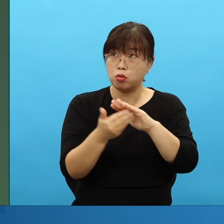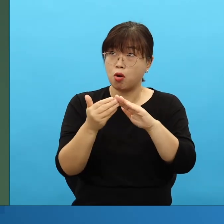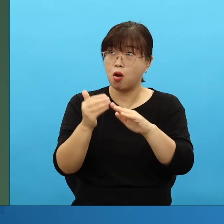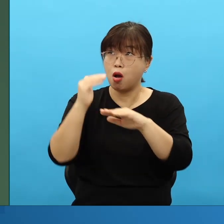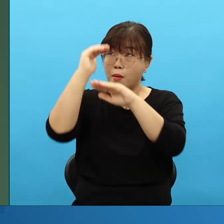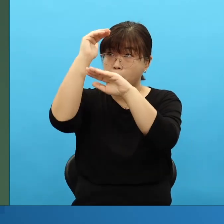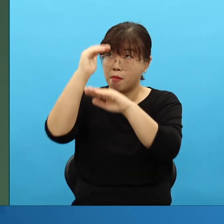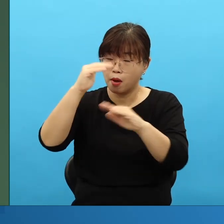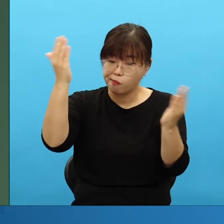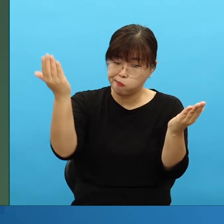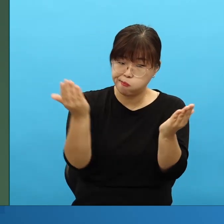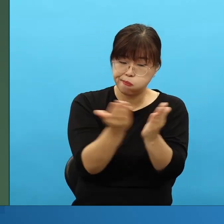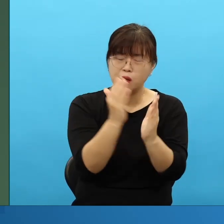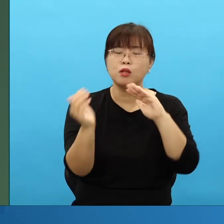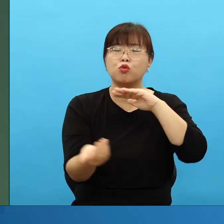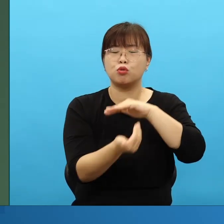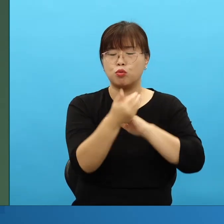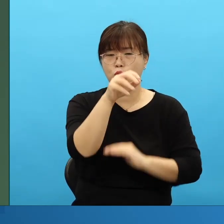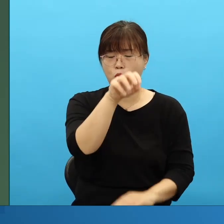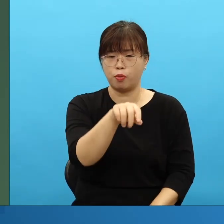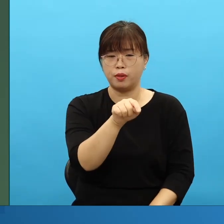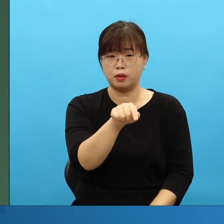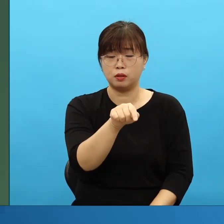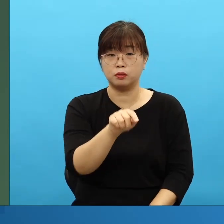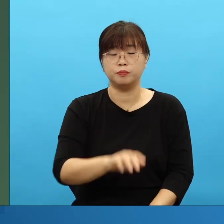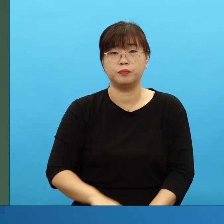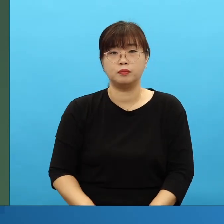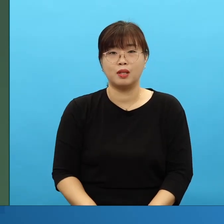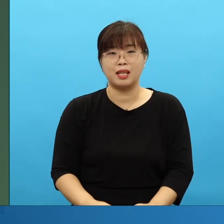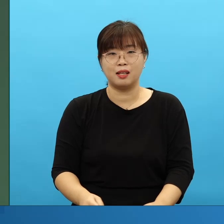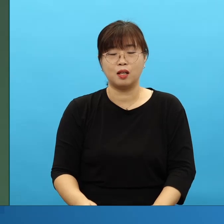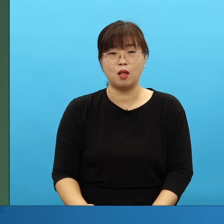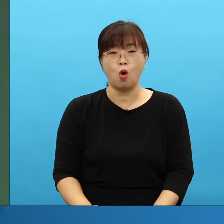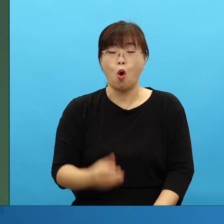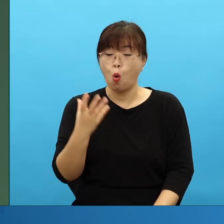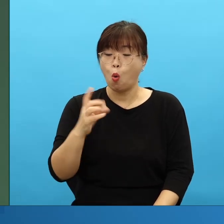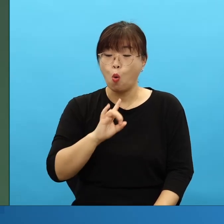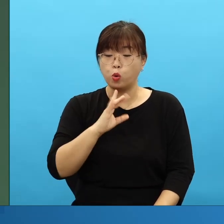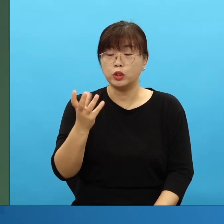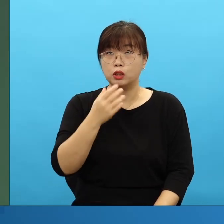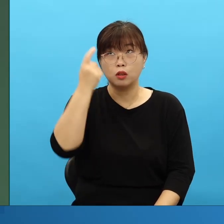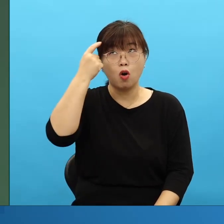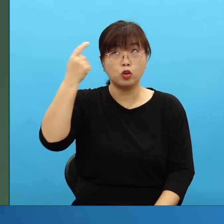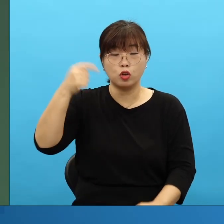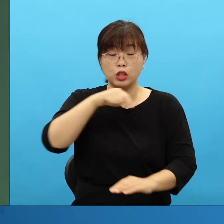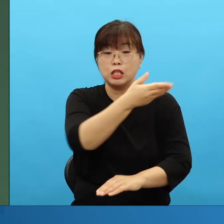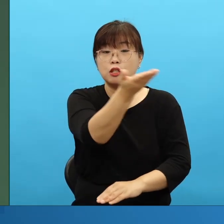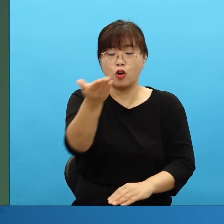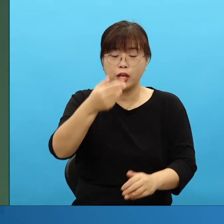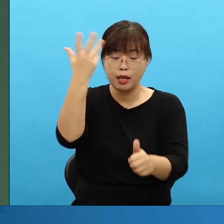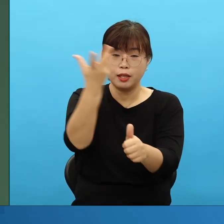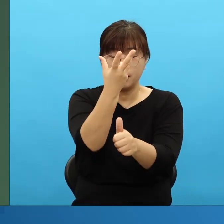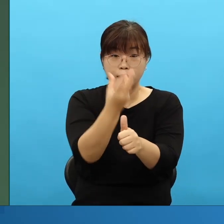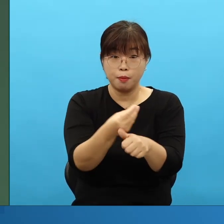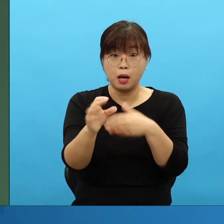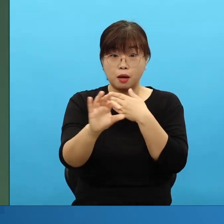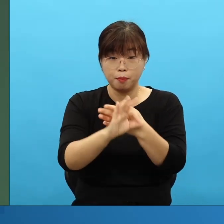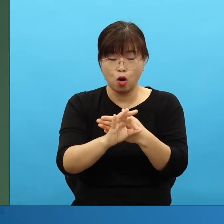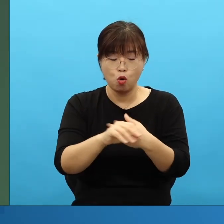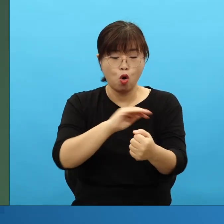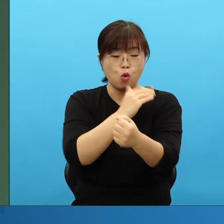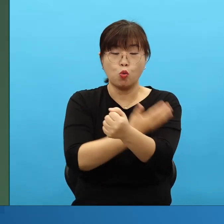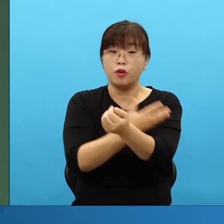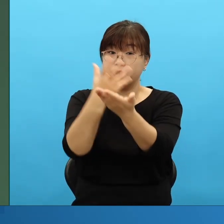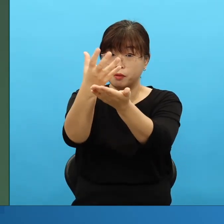땅 끝까지 증인이 되리라. Acts 1:8 But you receive power when the Holy Spirit comes upon you and you be my witnesses to the ends of the earth. 세상 사람들이 가치 없이